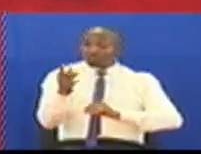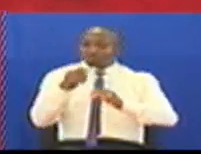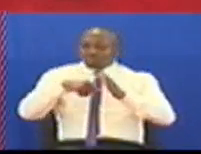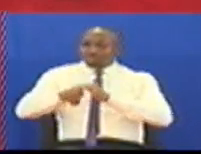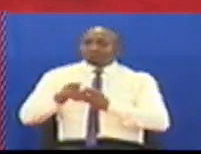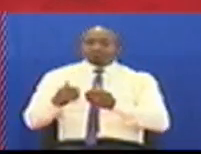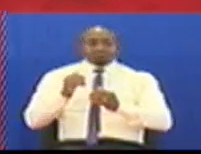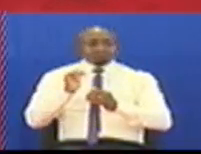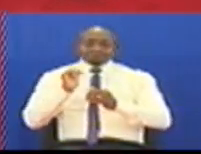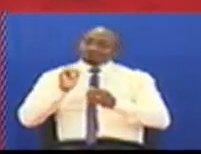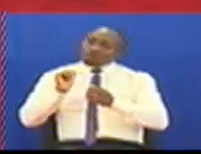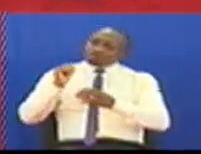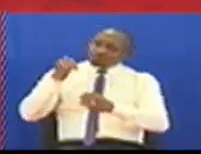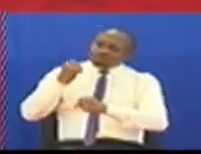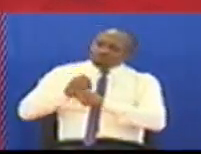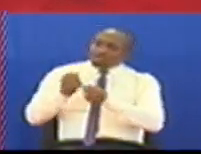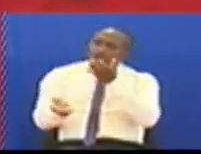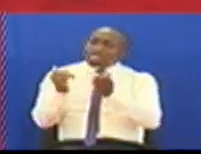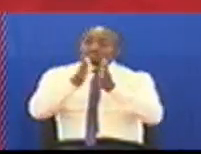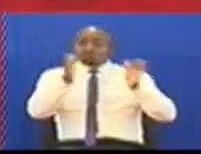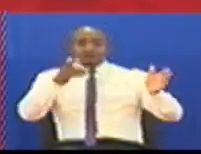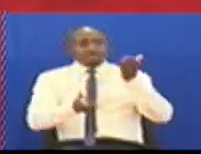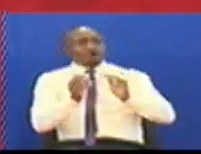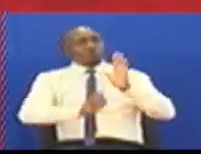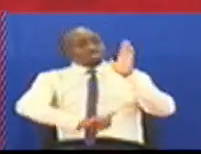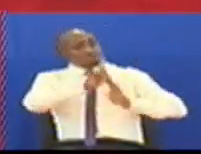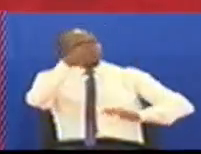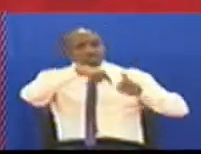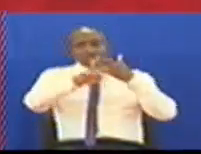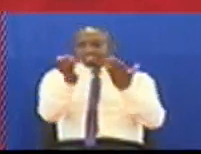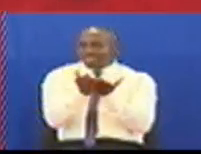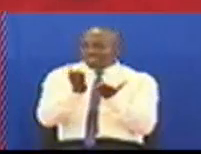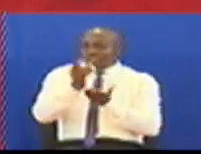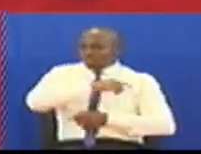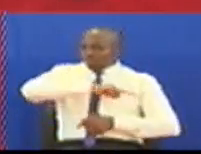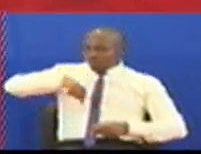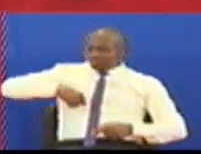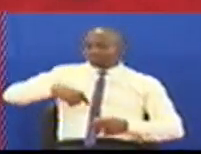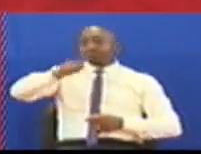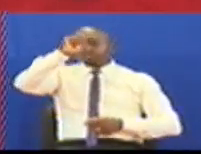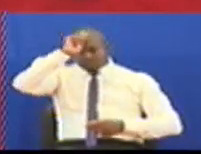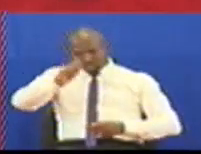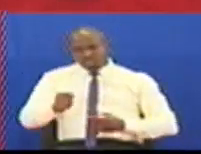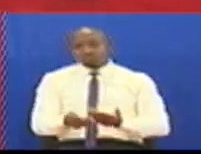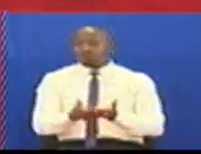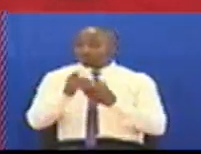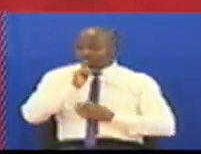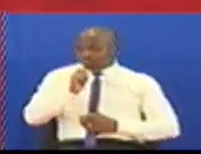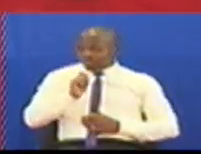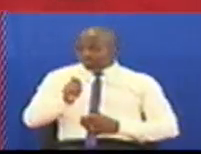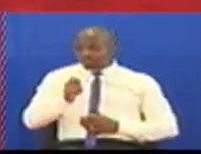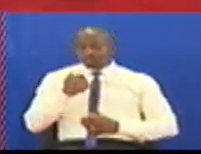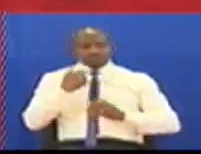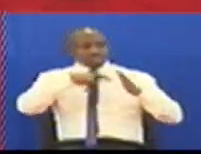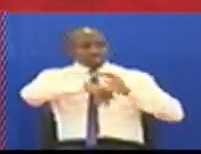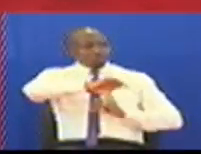kiasi kikubwa, kwa kiwango cha juu katika shule zetu. Mheshimiwa Naibu Spika, nikienda tu